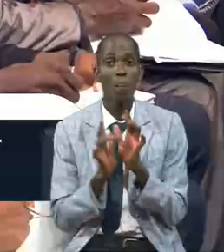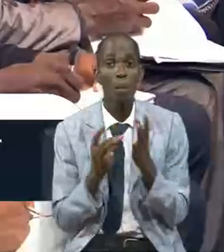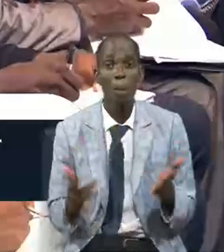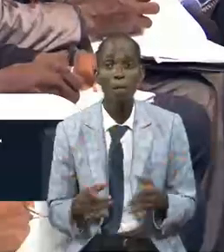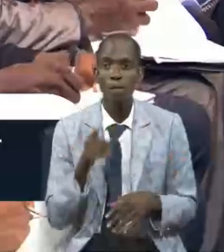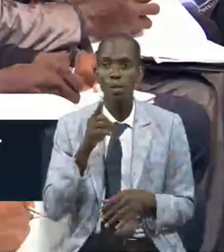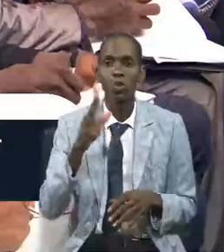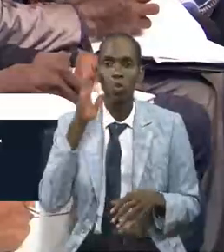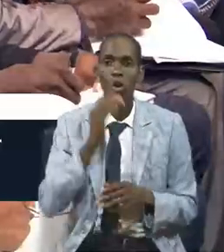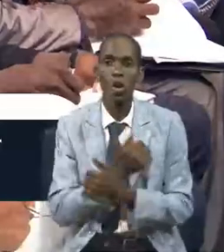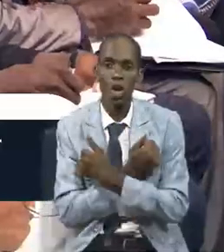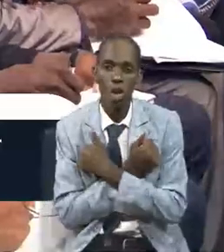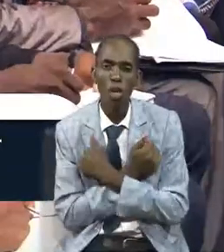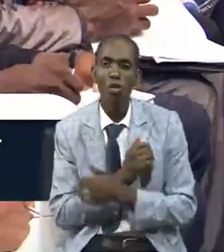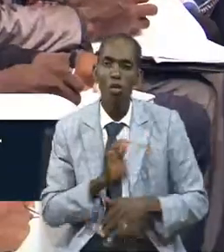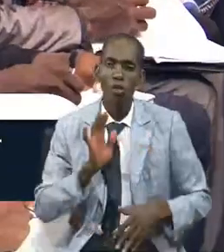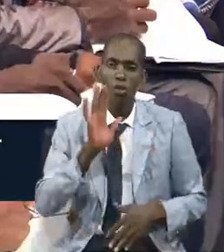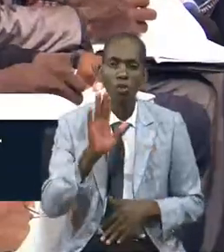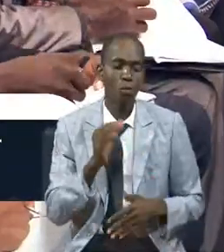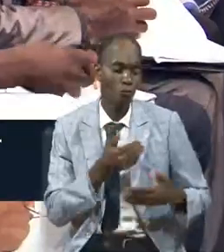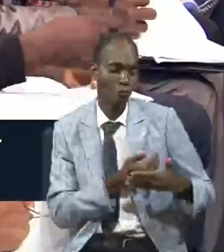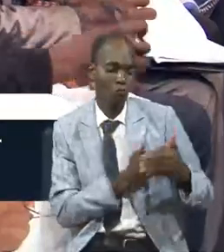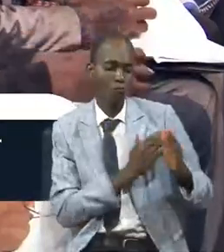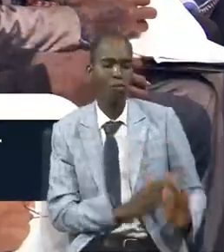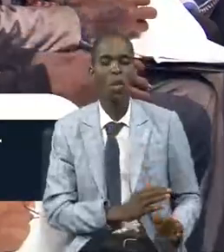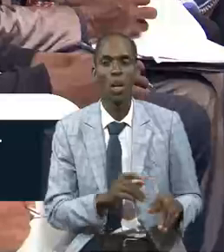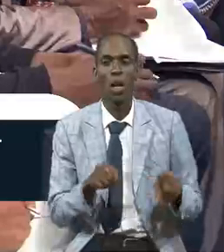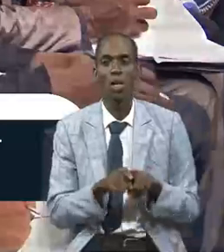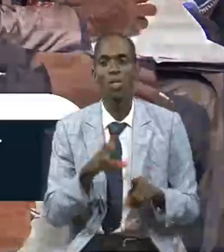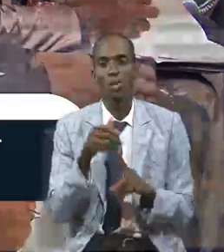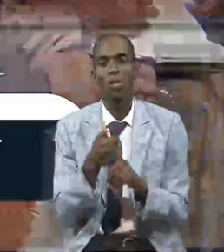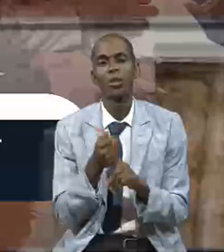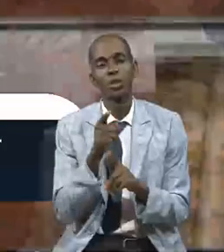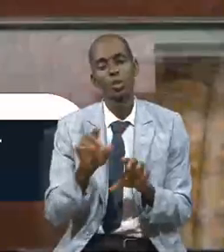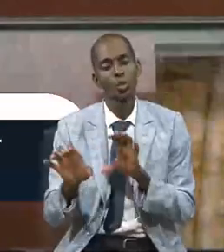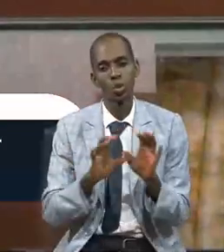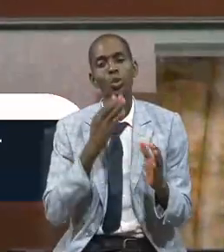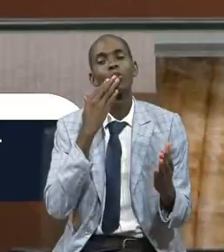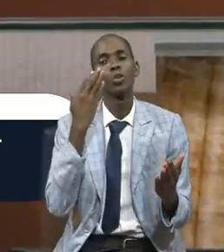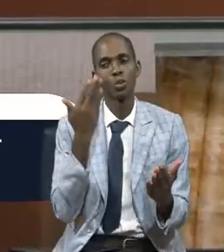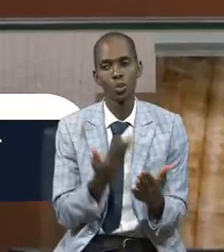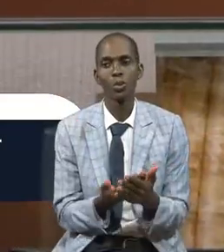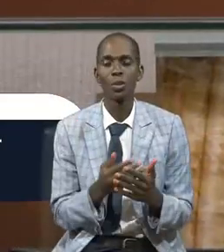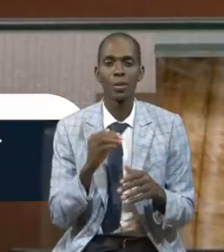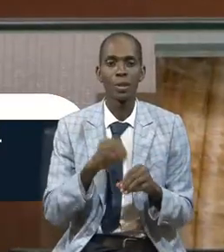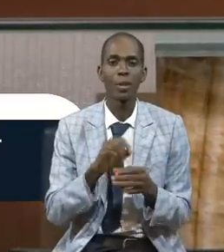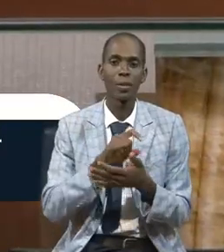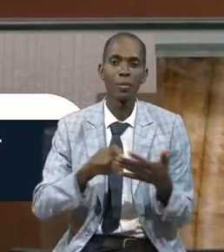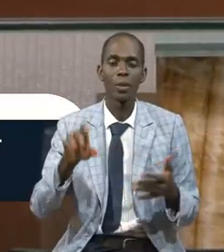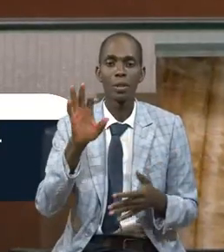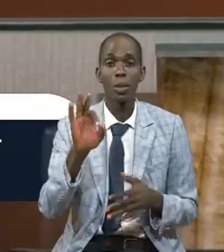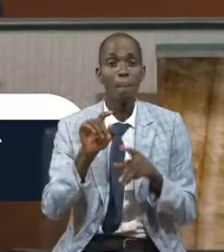aimeras ton prochain comme toi-même. Vous faites bien. Voilà le verset 9.